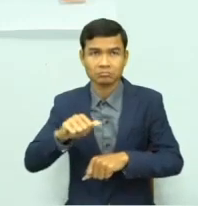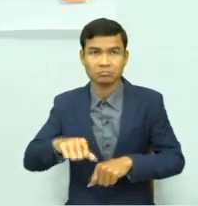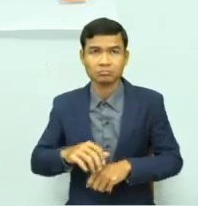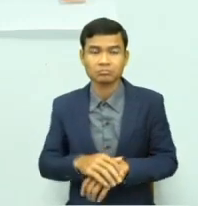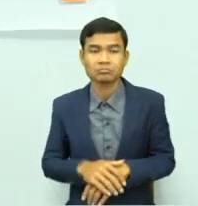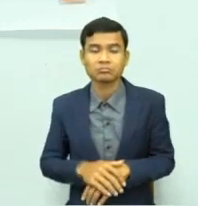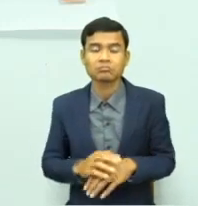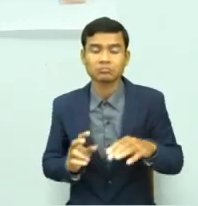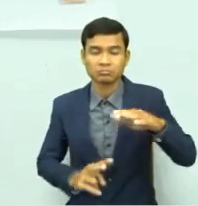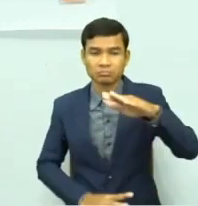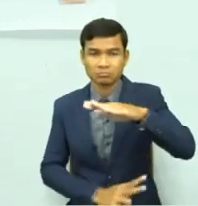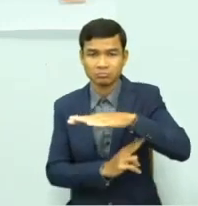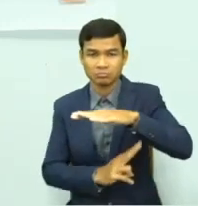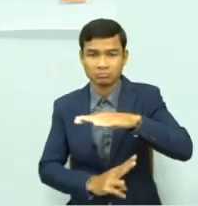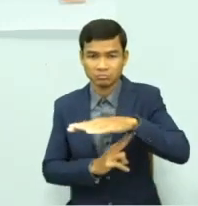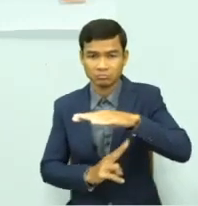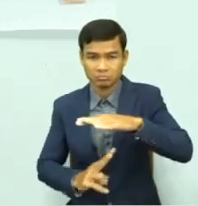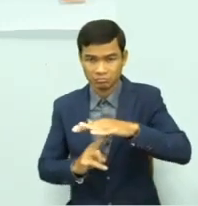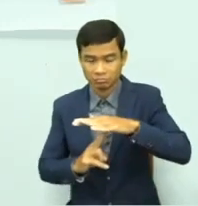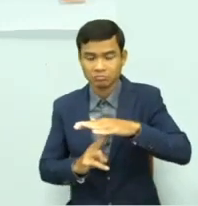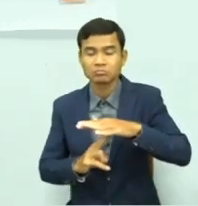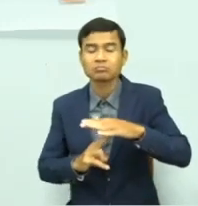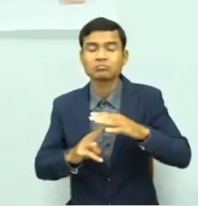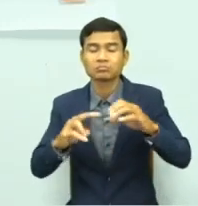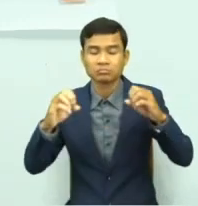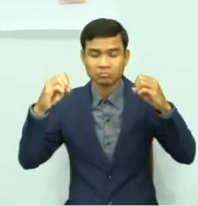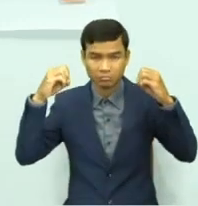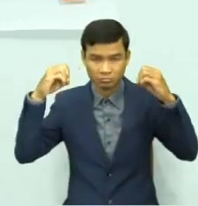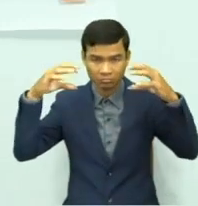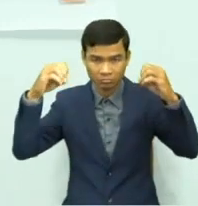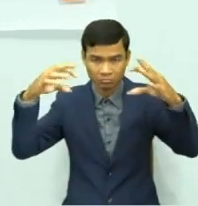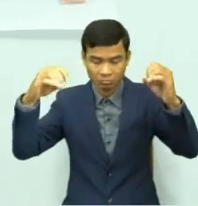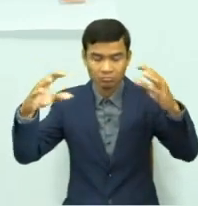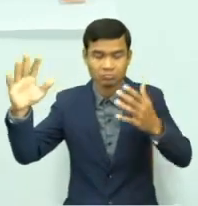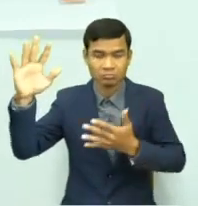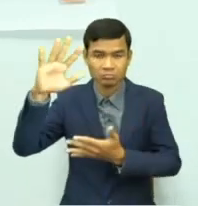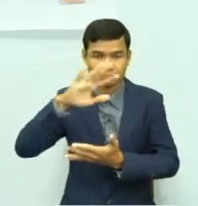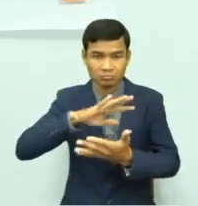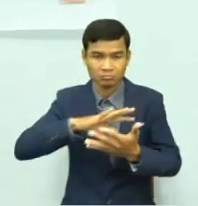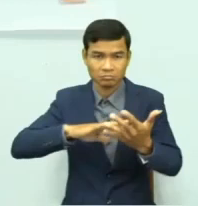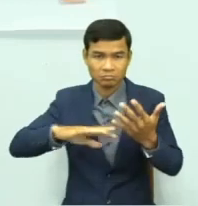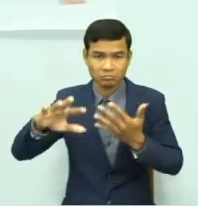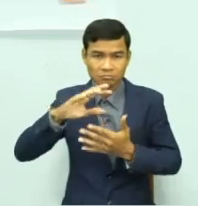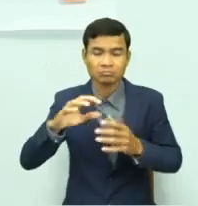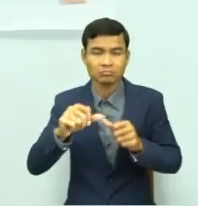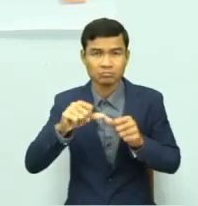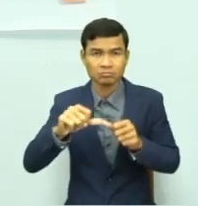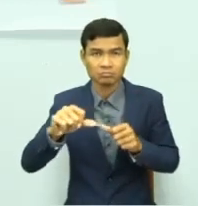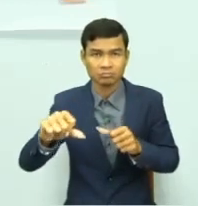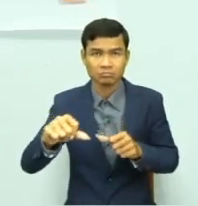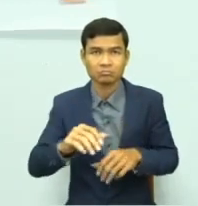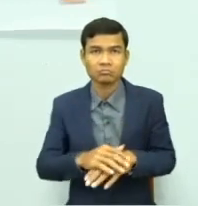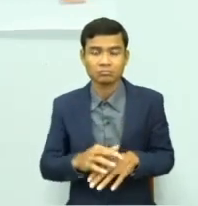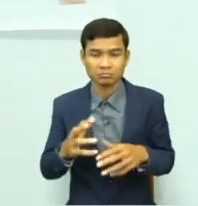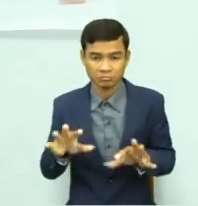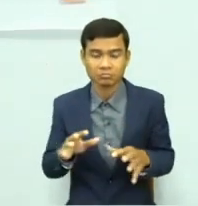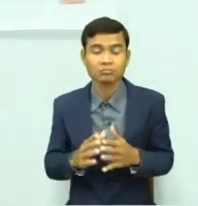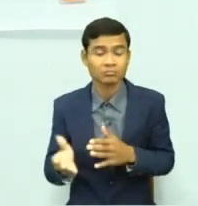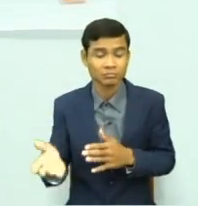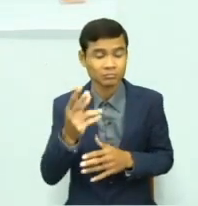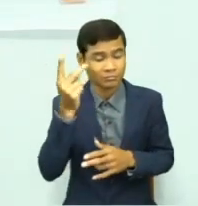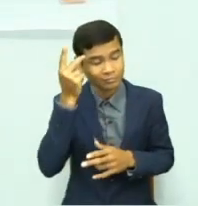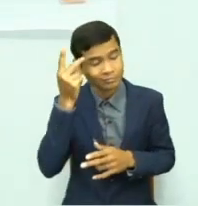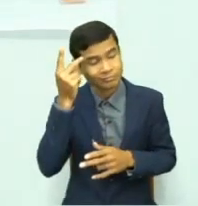Chà, rí xuyên à cá, phương bò để đá, ấy bà to tiết tình chẳng nà con. Chà, chẳng con kết tình ạc